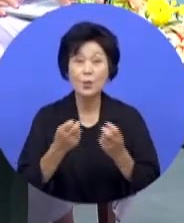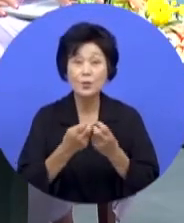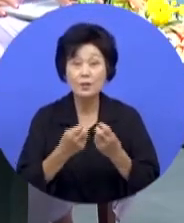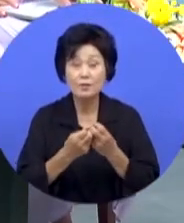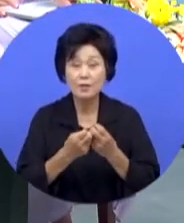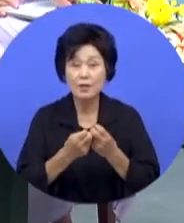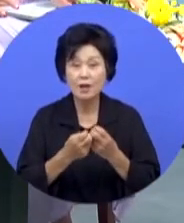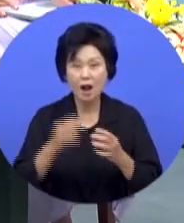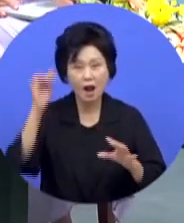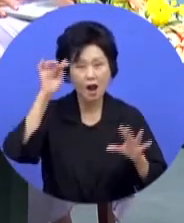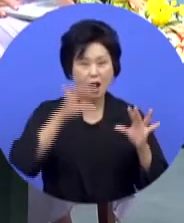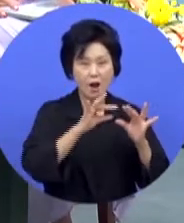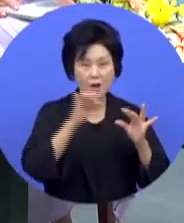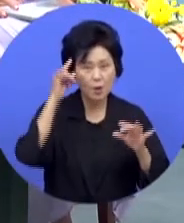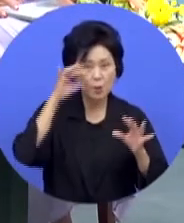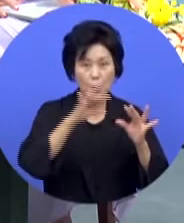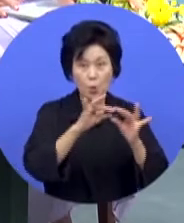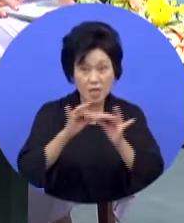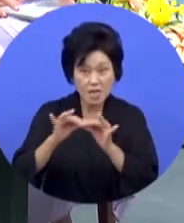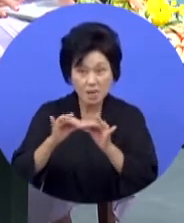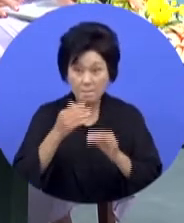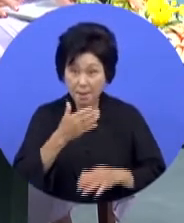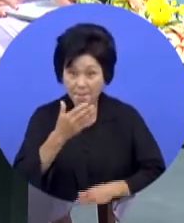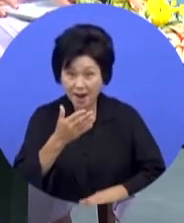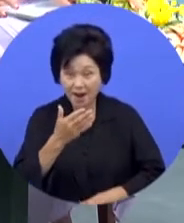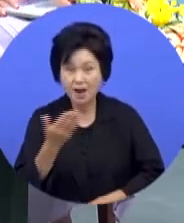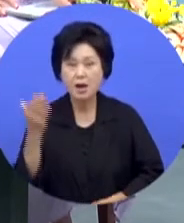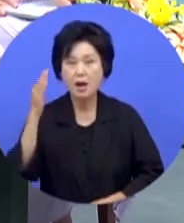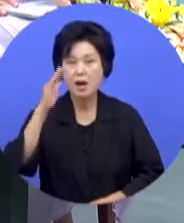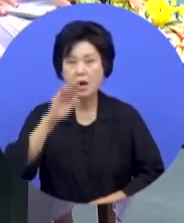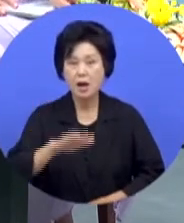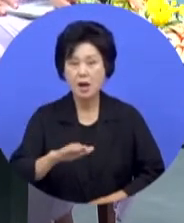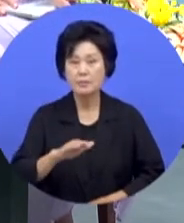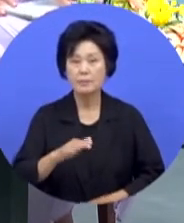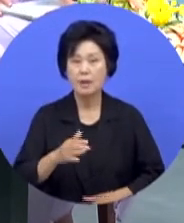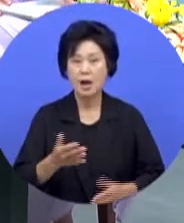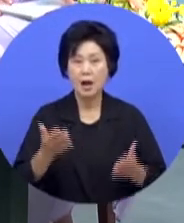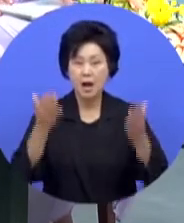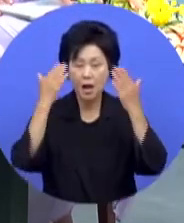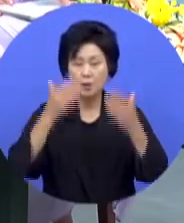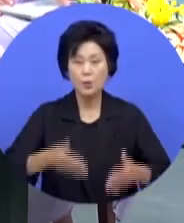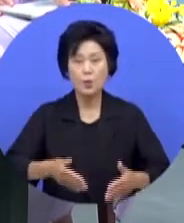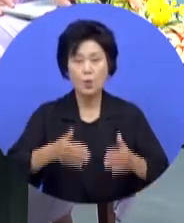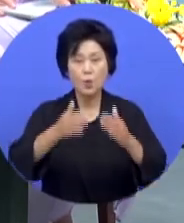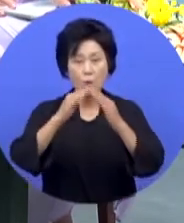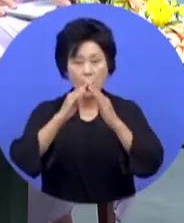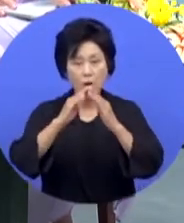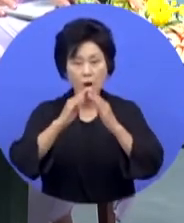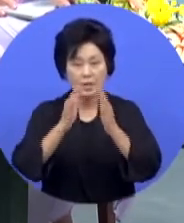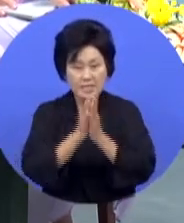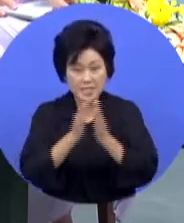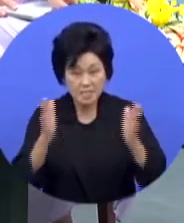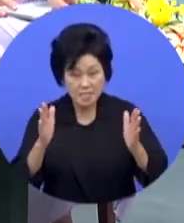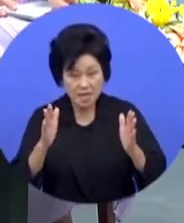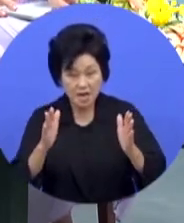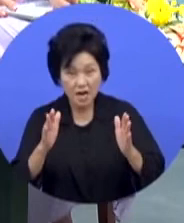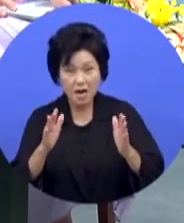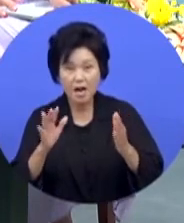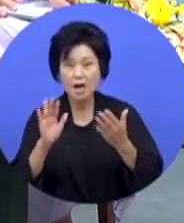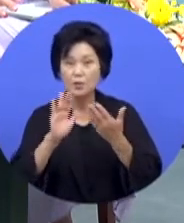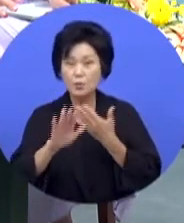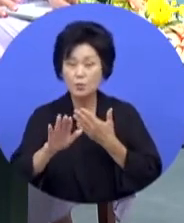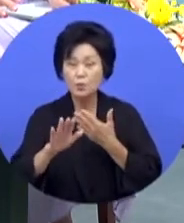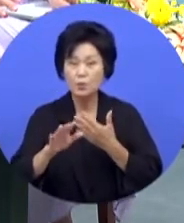막상 학교를 설립할 때는 그 많은 재정이 들어가야 되잖아요. 그때 성도님들이